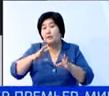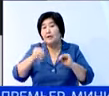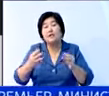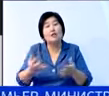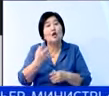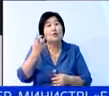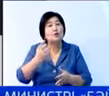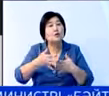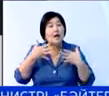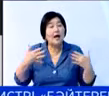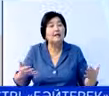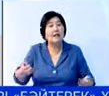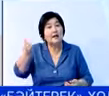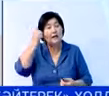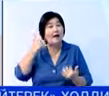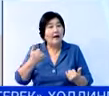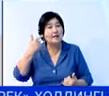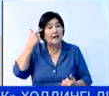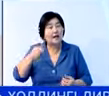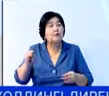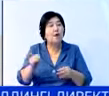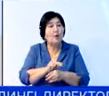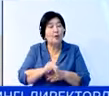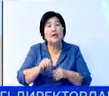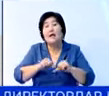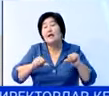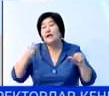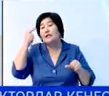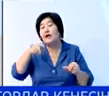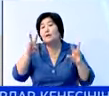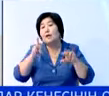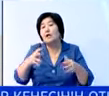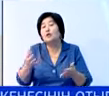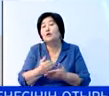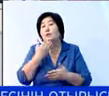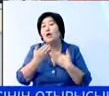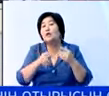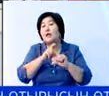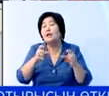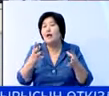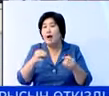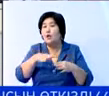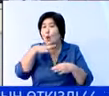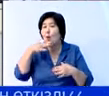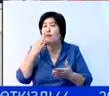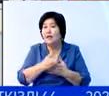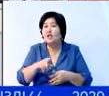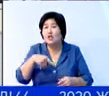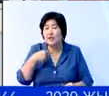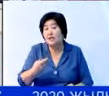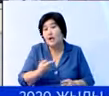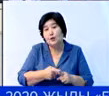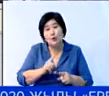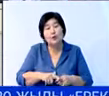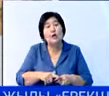табылған 500-ден астам жәдігер қазір ғылыми өңделуде. Кеңесте ғалымдар зерттеуге сұранып тұрған нысандардың әлі де көп екенін жеткізді.